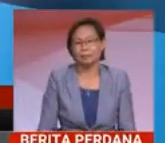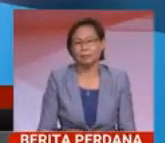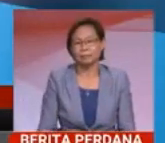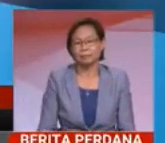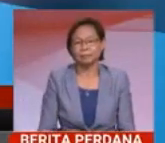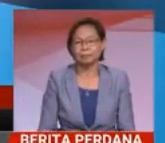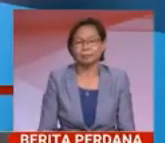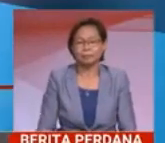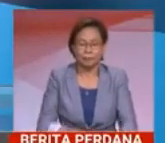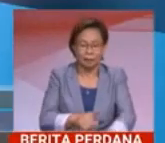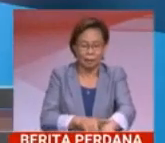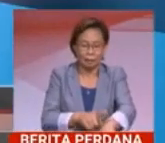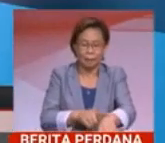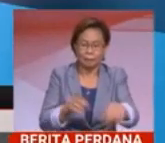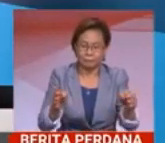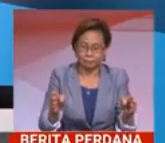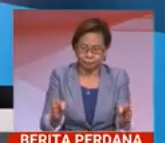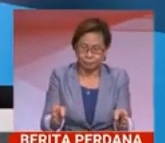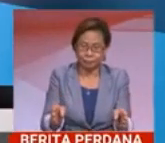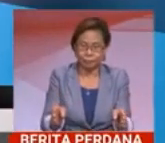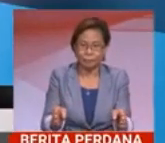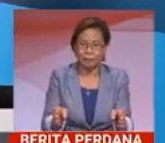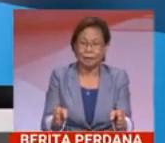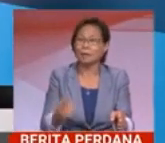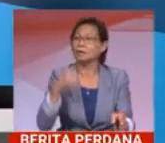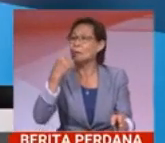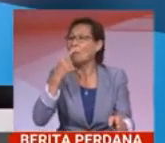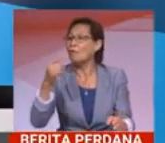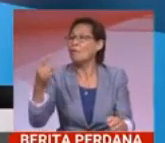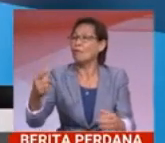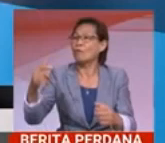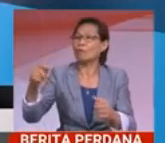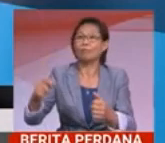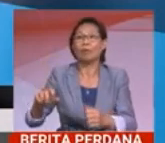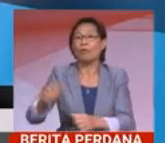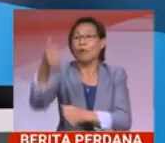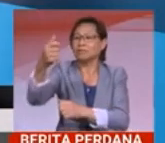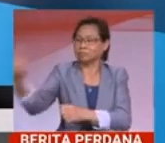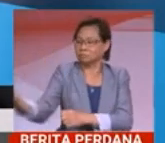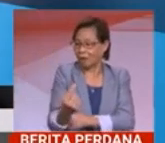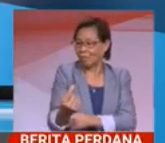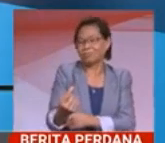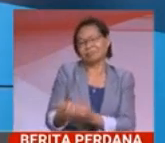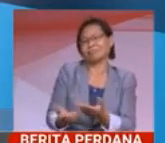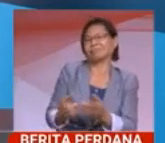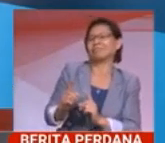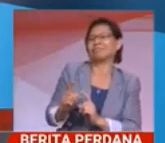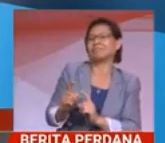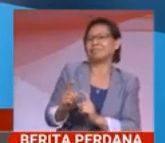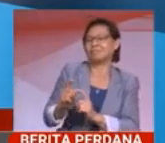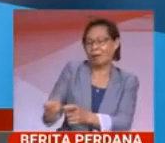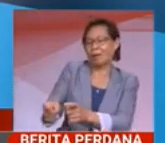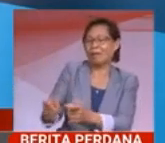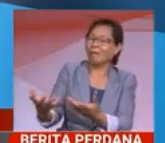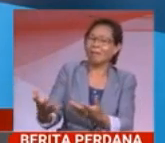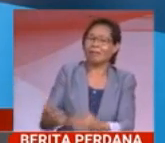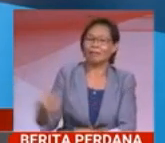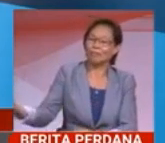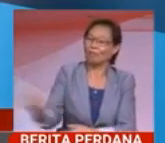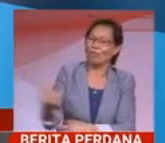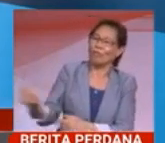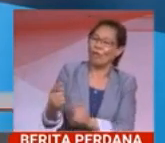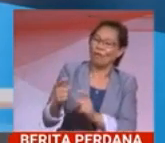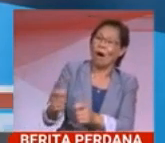dan gempur harvest galveston pilih ab27 togel jitu telah bentuknya